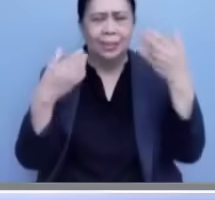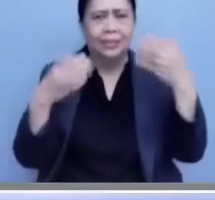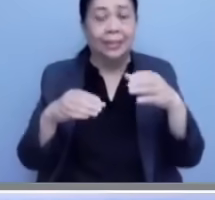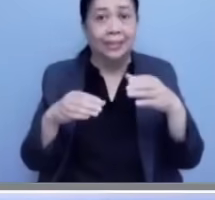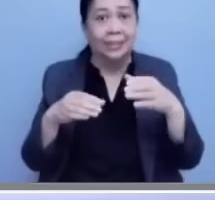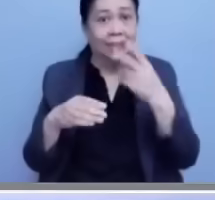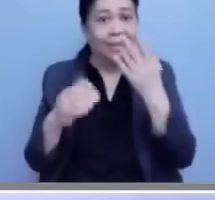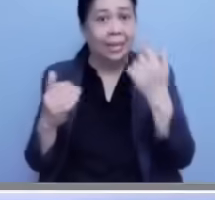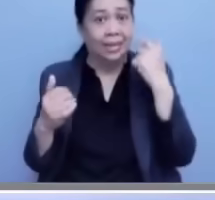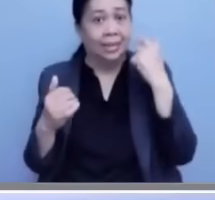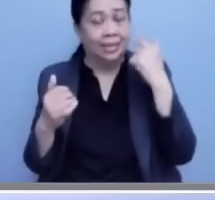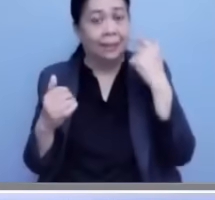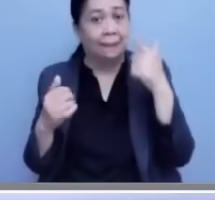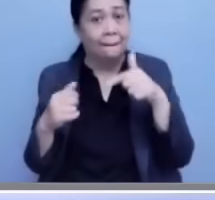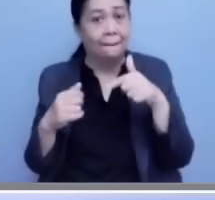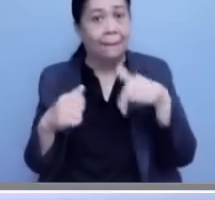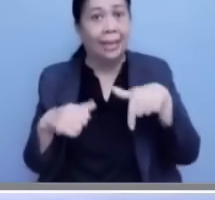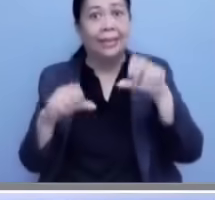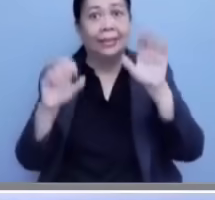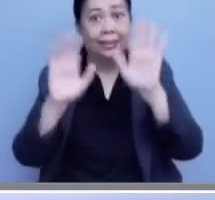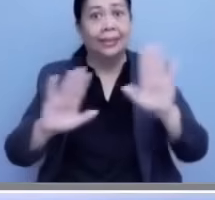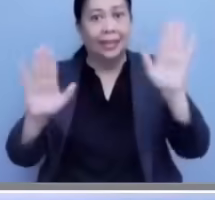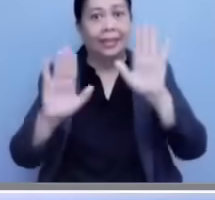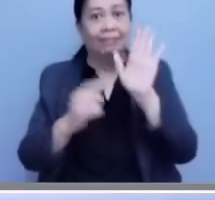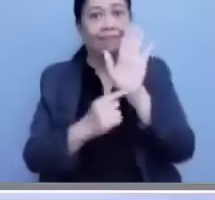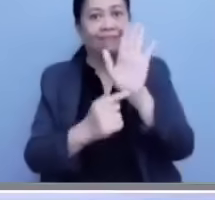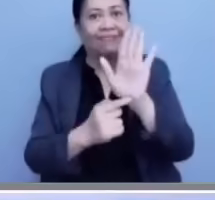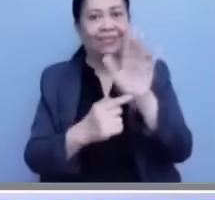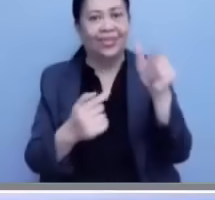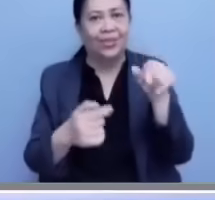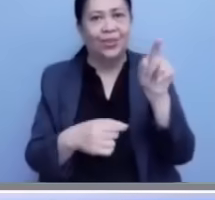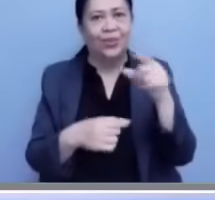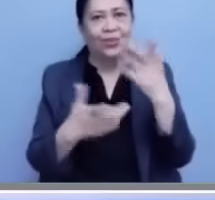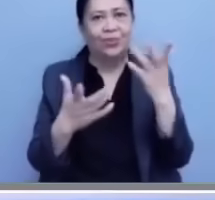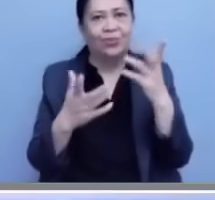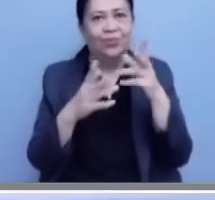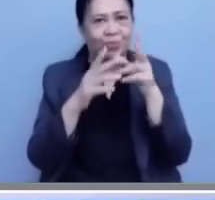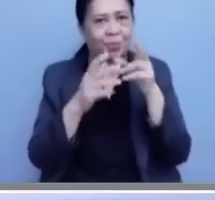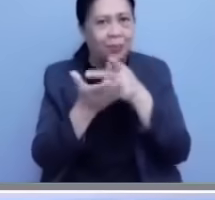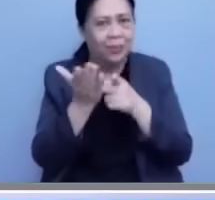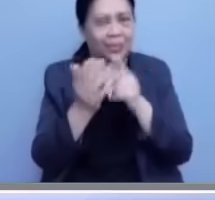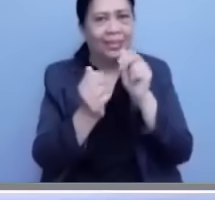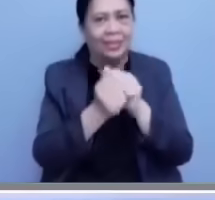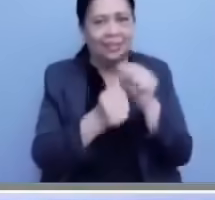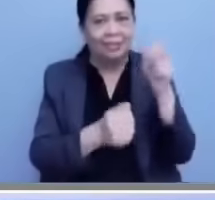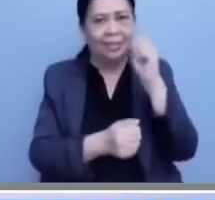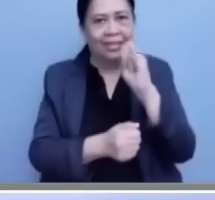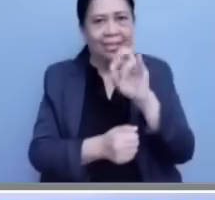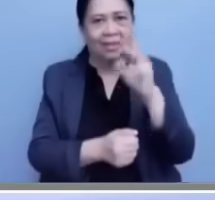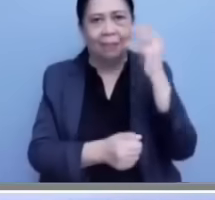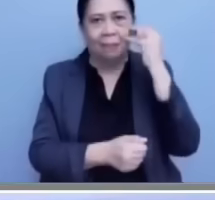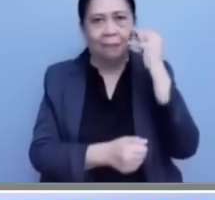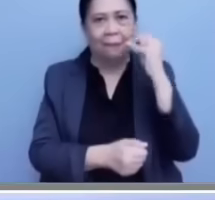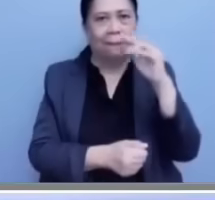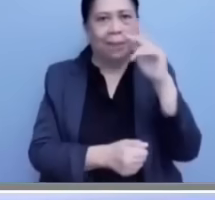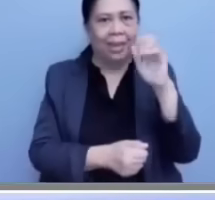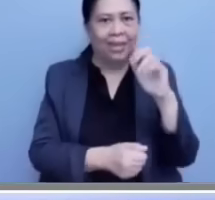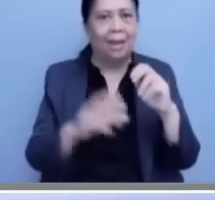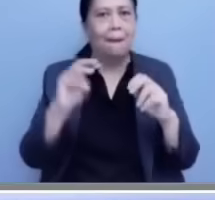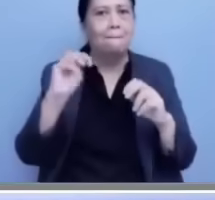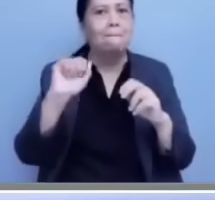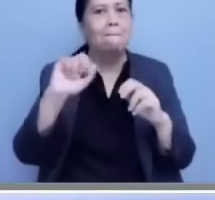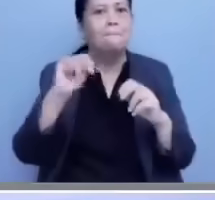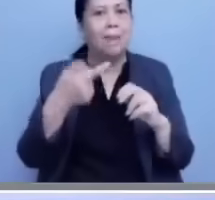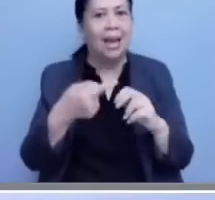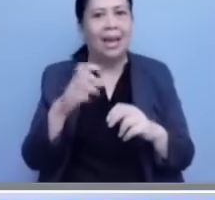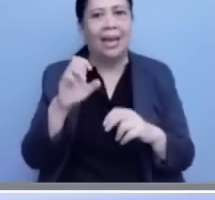yata Sunday. Ngayong Sunday, ipapalabas namin yung sketch na yon kasama si Sir Mike at saka si Mang Enriquez. Ayun, abangan natin yan.